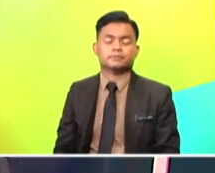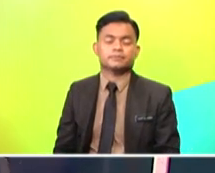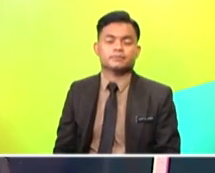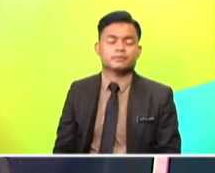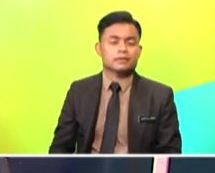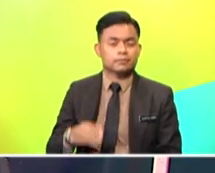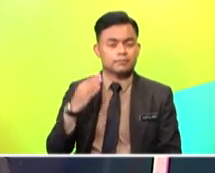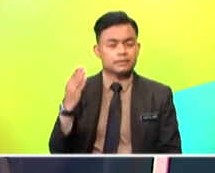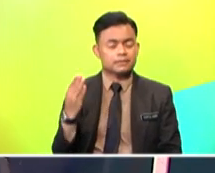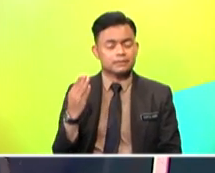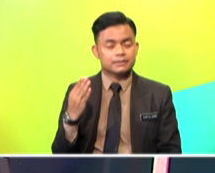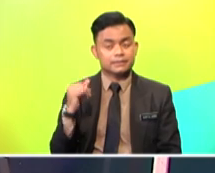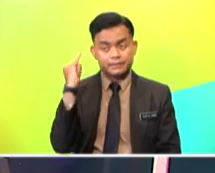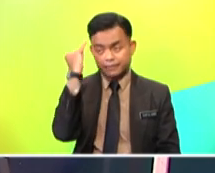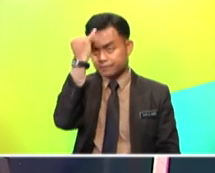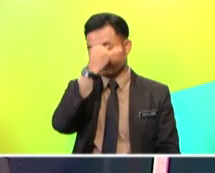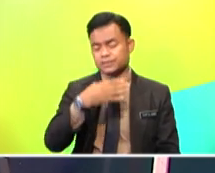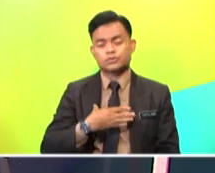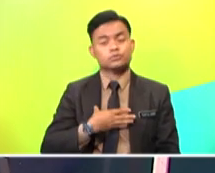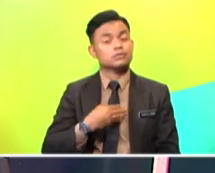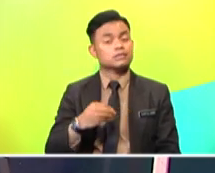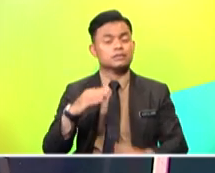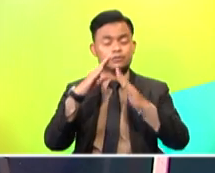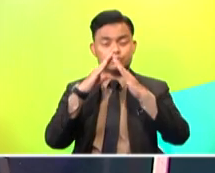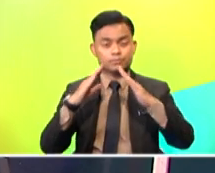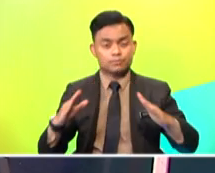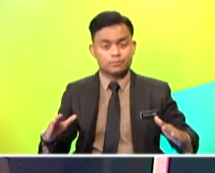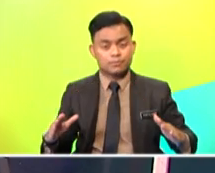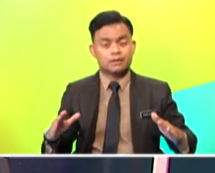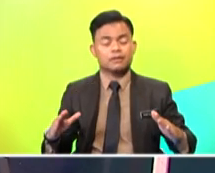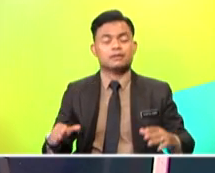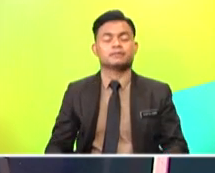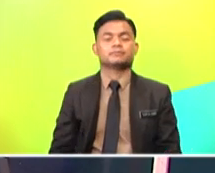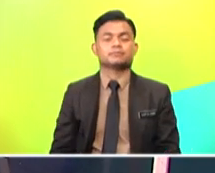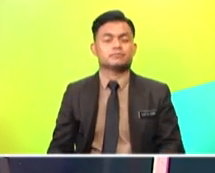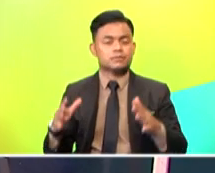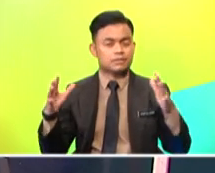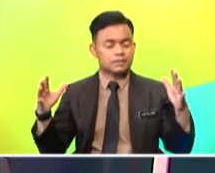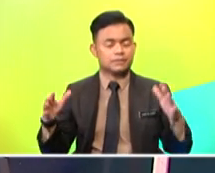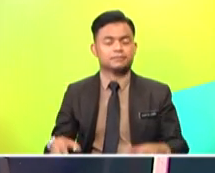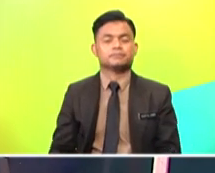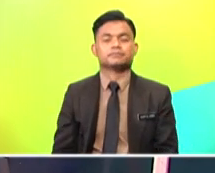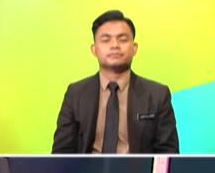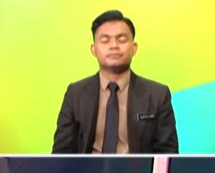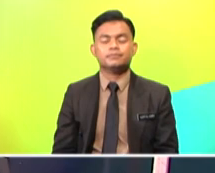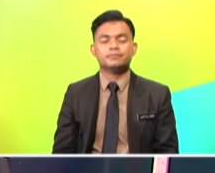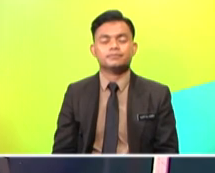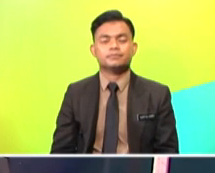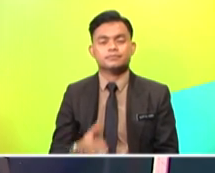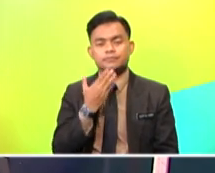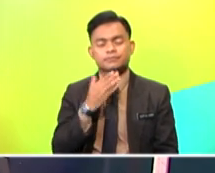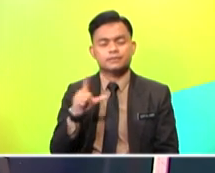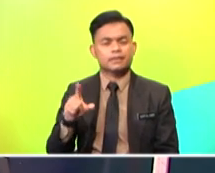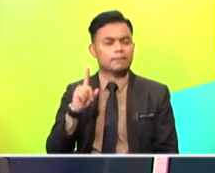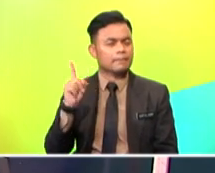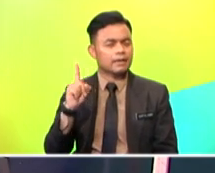cikgu. Yelah. So Ifan suka, ish, kalau satu hari nanti kan best kalau Ifan dapat rumah macam betul ni. Betul, insya-Allah suatu hari nanti. Okey Ifan, baik. Mana satu jawapannya